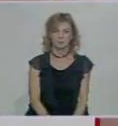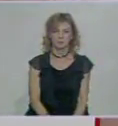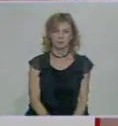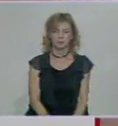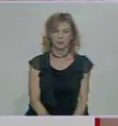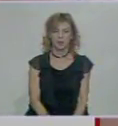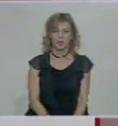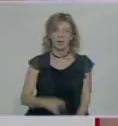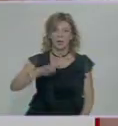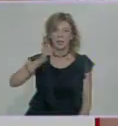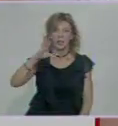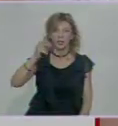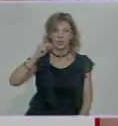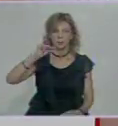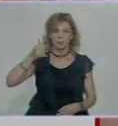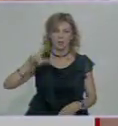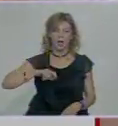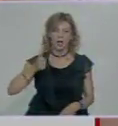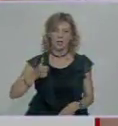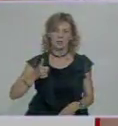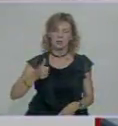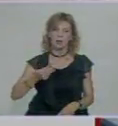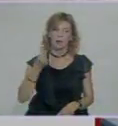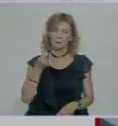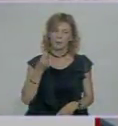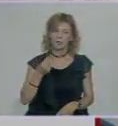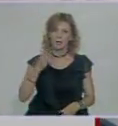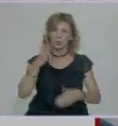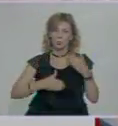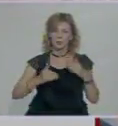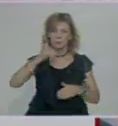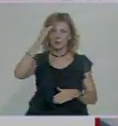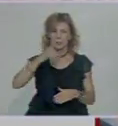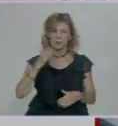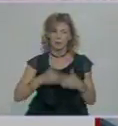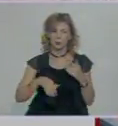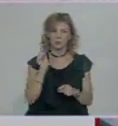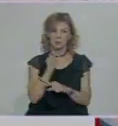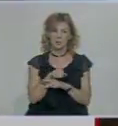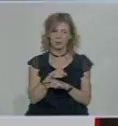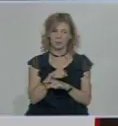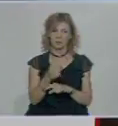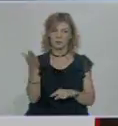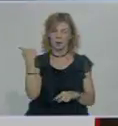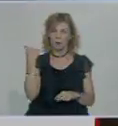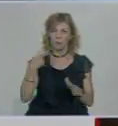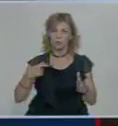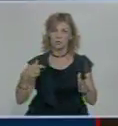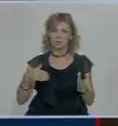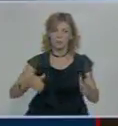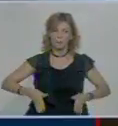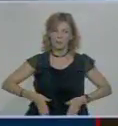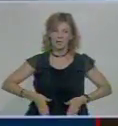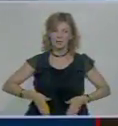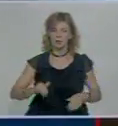Recepția avansează, au fost în ultimele zile, ultima săptămână, au fost prezenți cei care